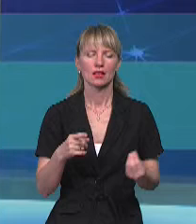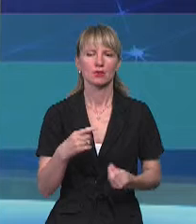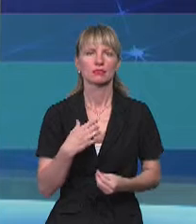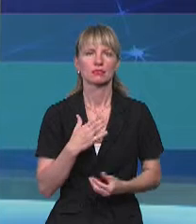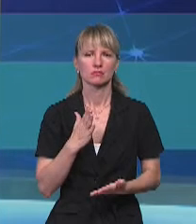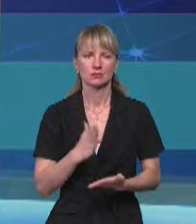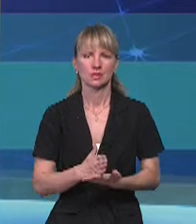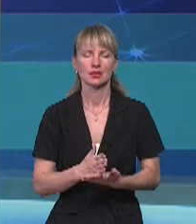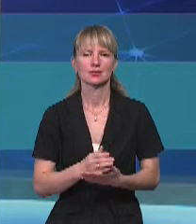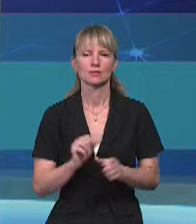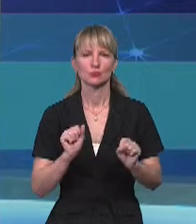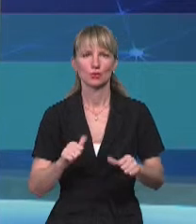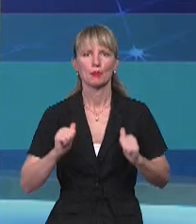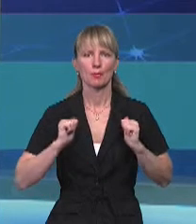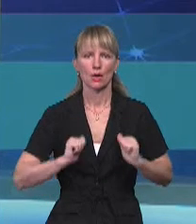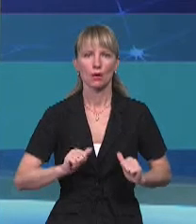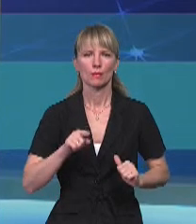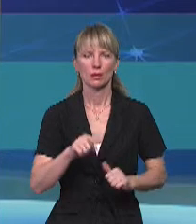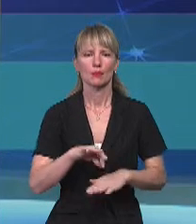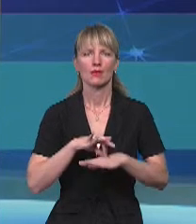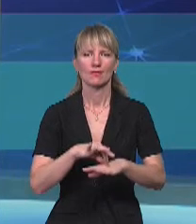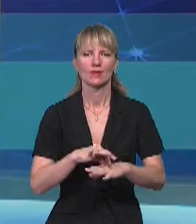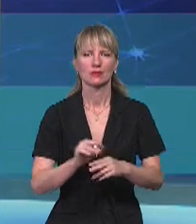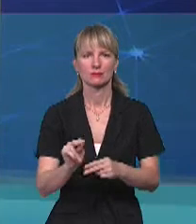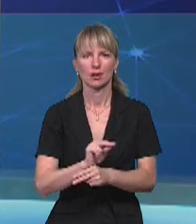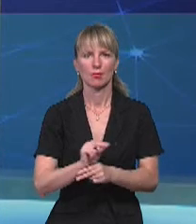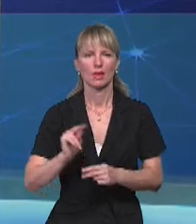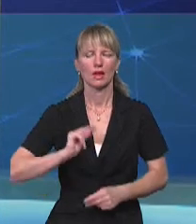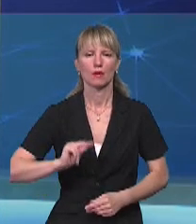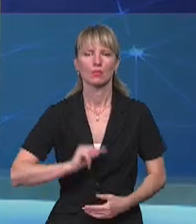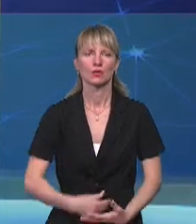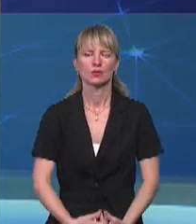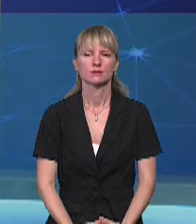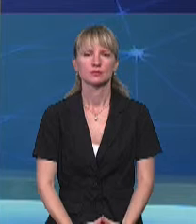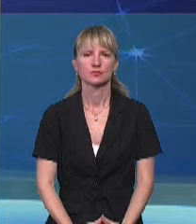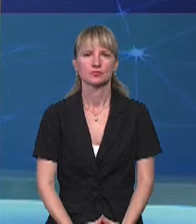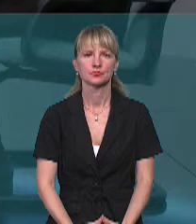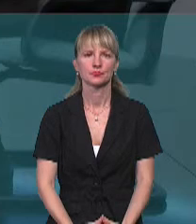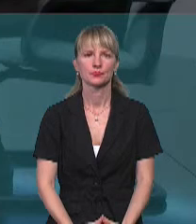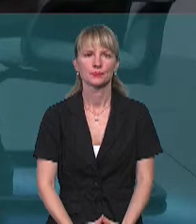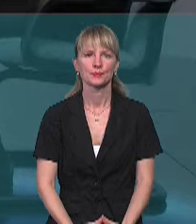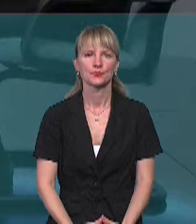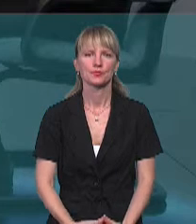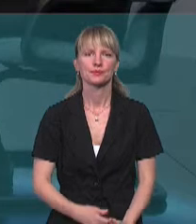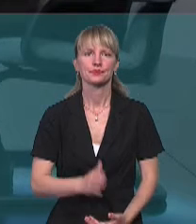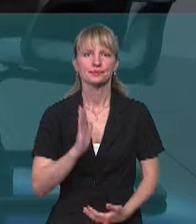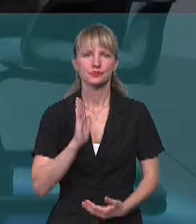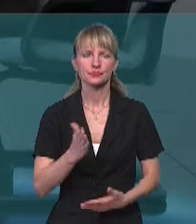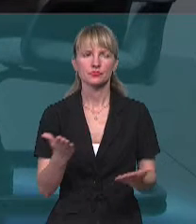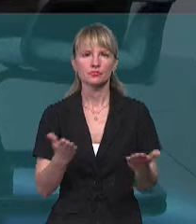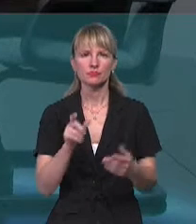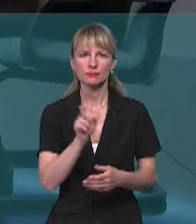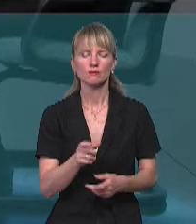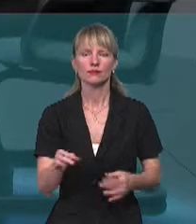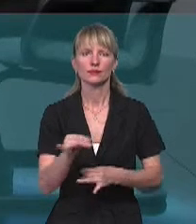актуален. Тобто можна спокійно по ньому проводити реконструкцію. А чи будуть, можливо, якісь громадські